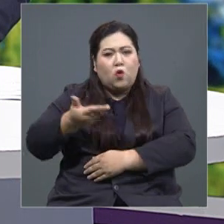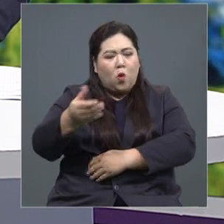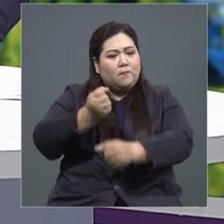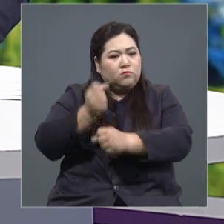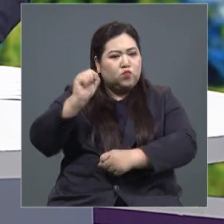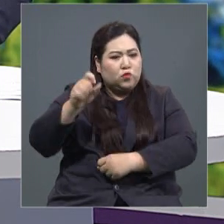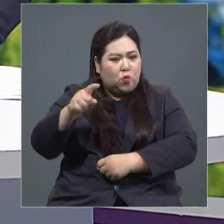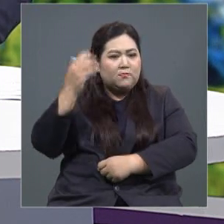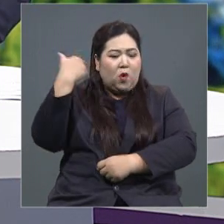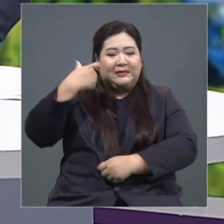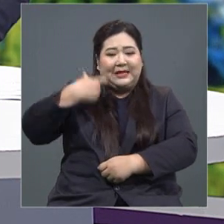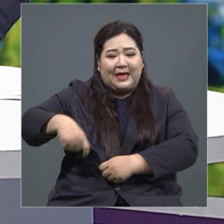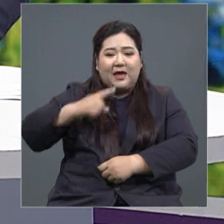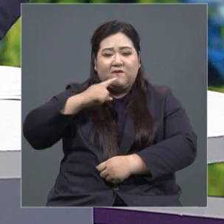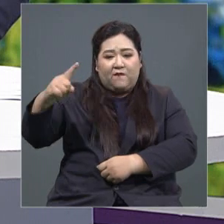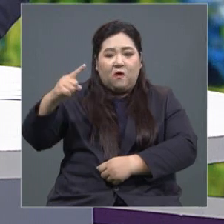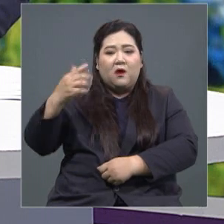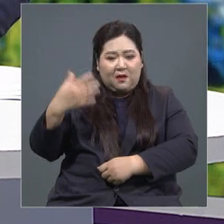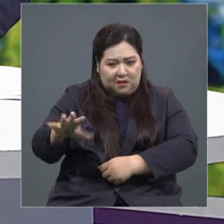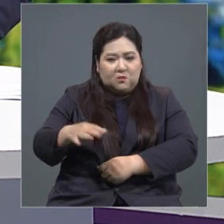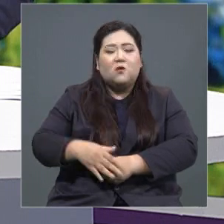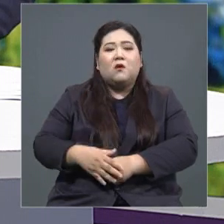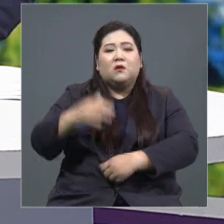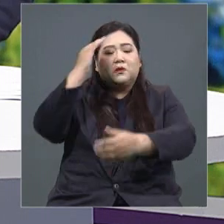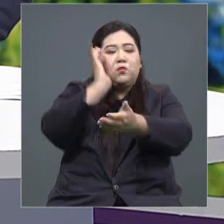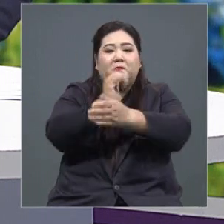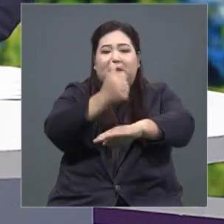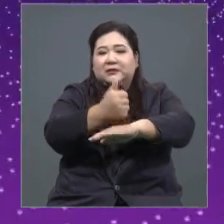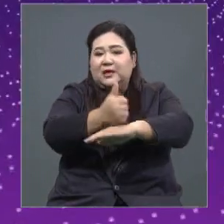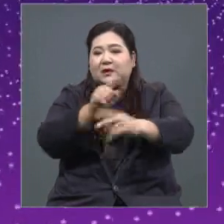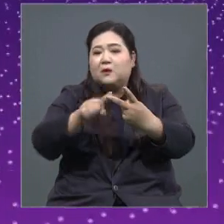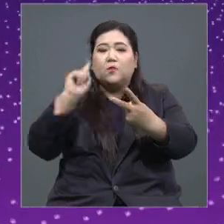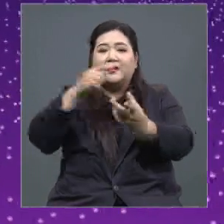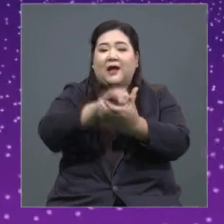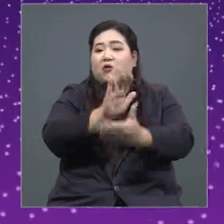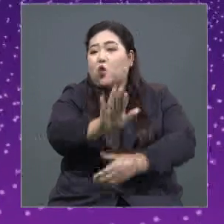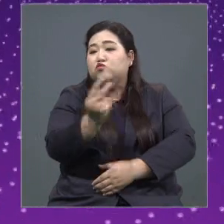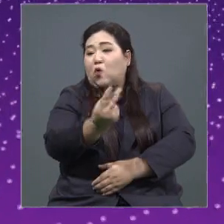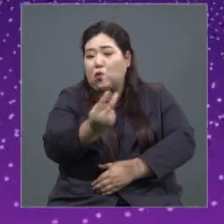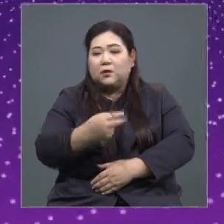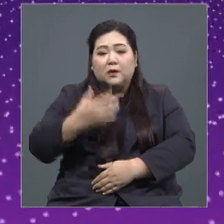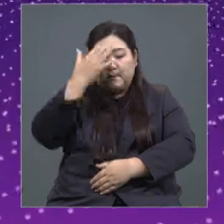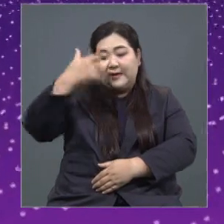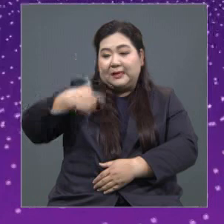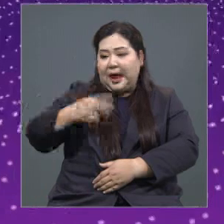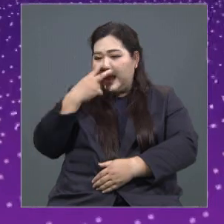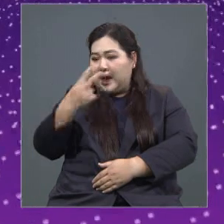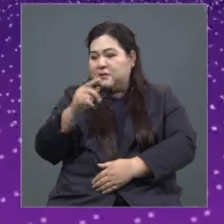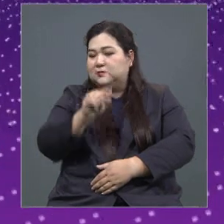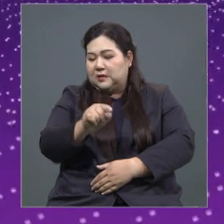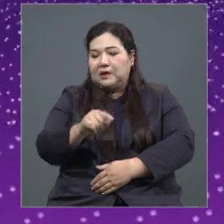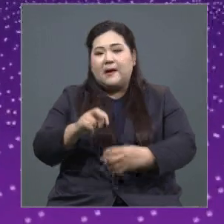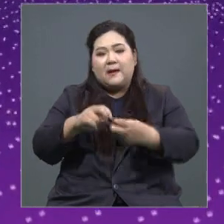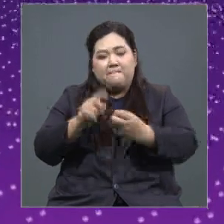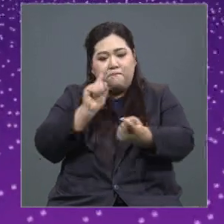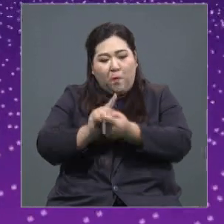างทนายตั้มเนี่ยเคยไปแจ้งความดำเนินคดีกับทางผบ.ตร.แล้วก็ภรรยากรณีที่เขาบอกว่าไปพบเรื่องของเส้นทางการเงินต่างๆ